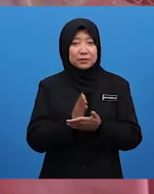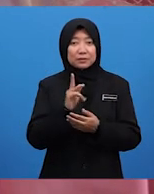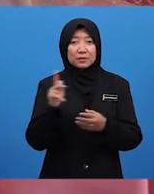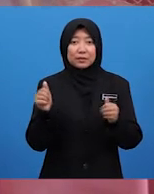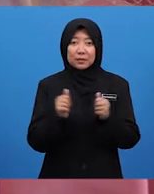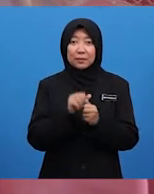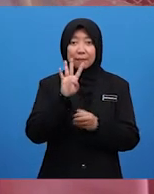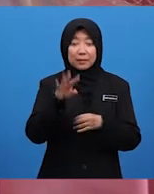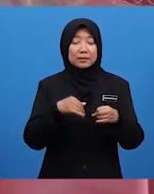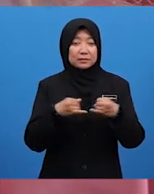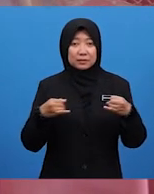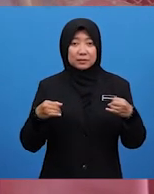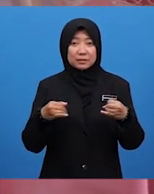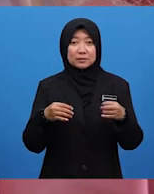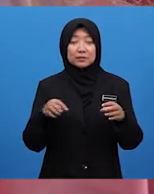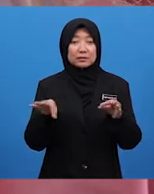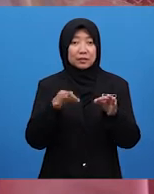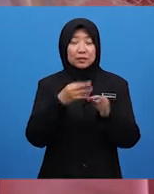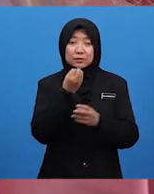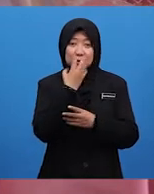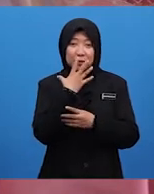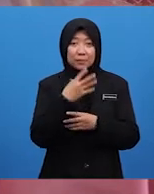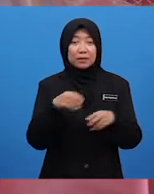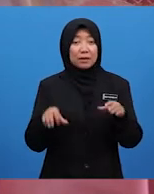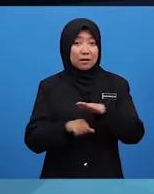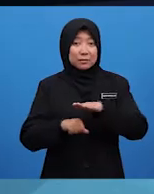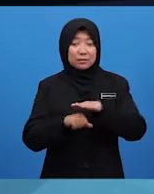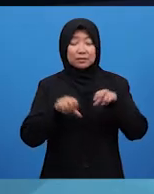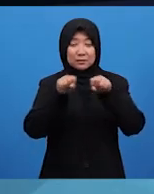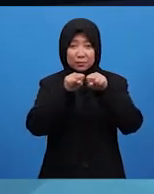4 jenis sulaman asas smoking.